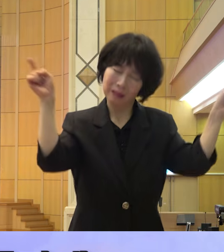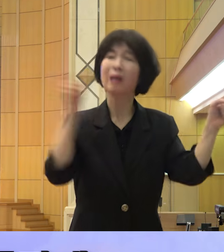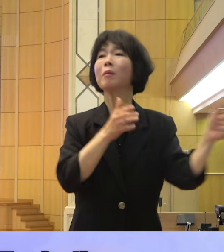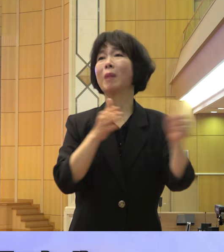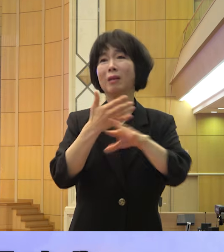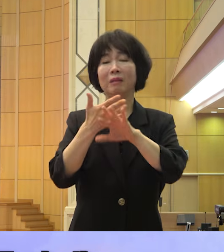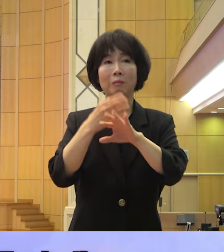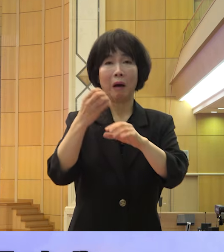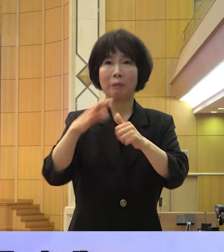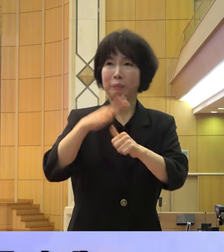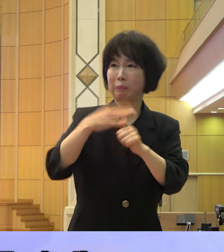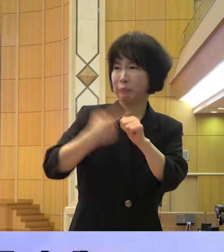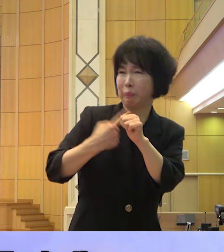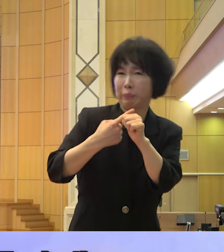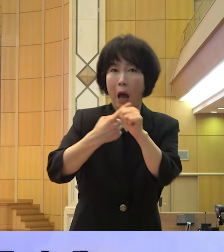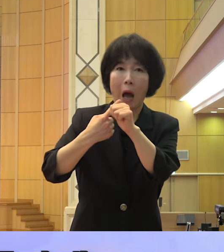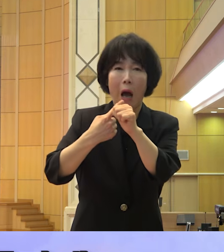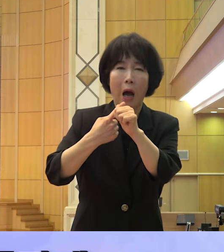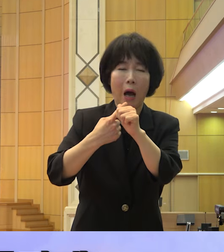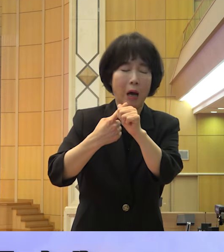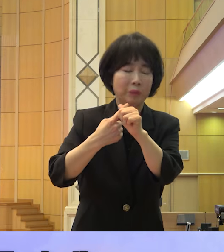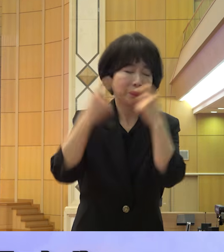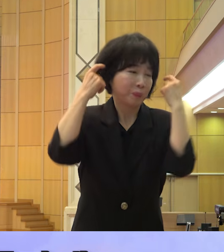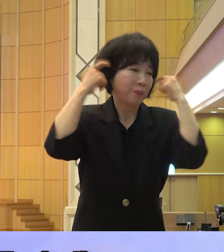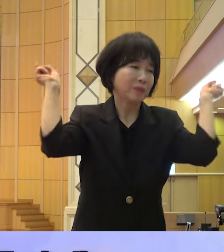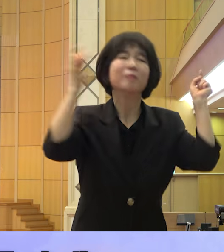다 있어요. 그러니까